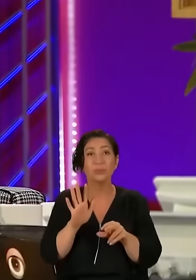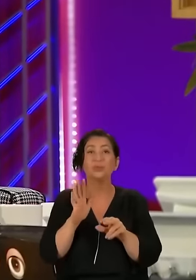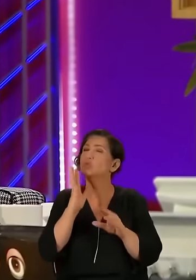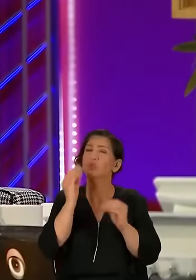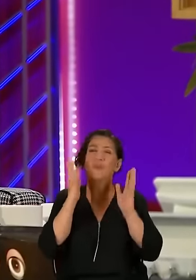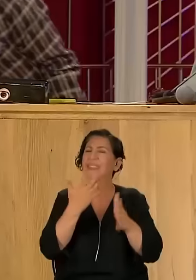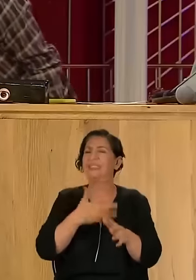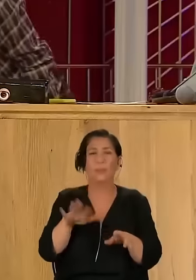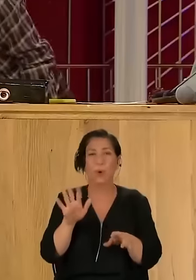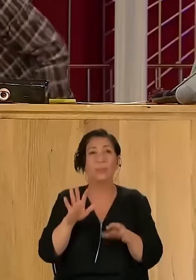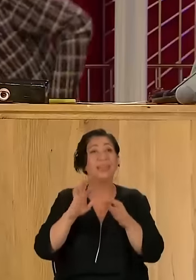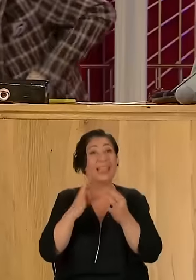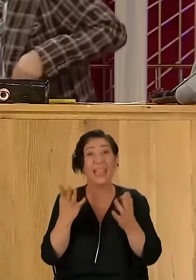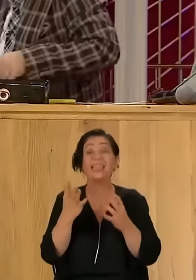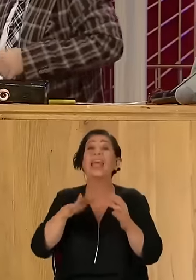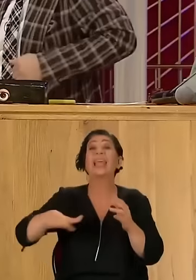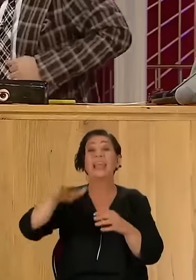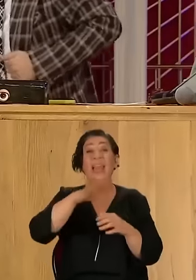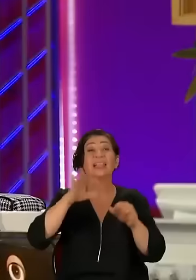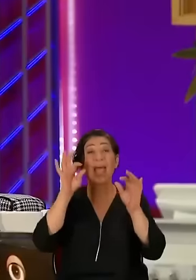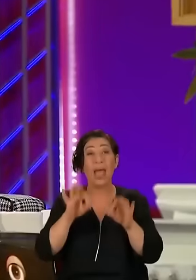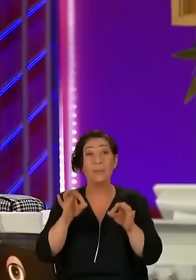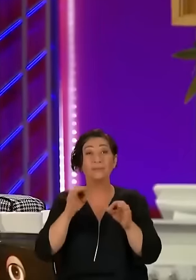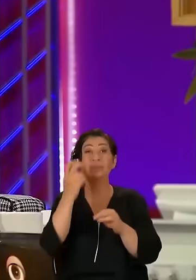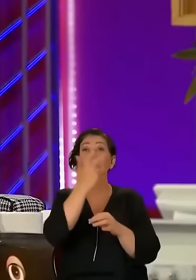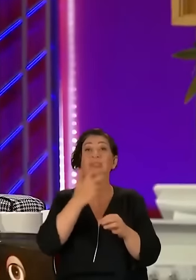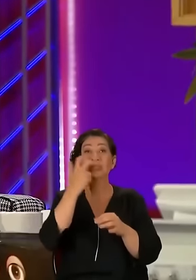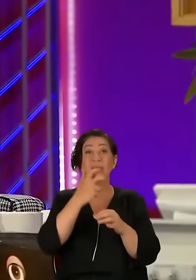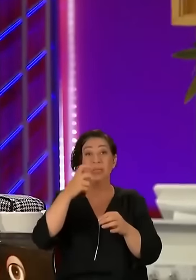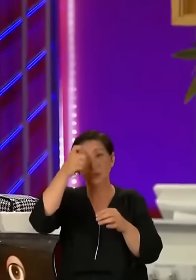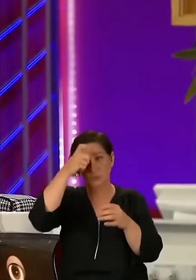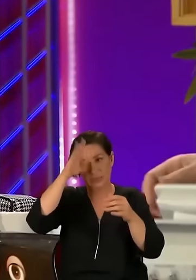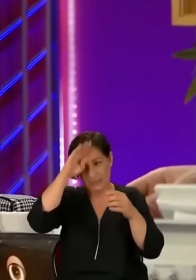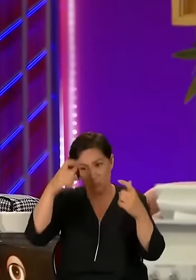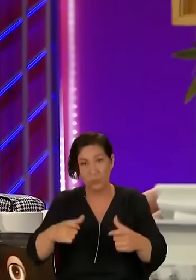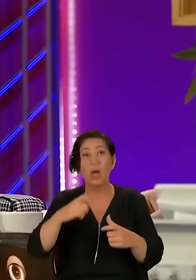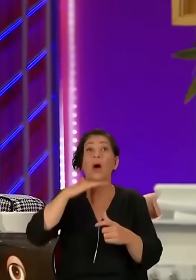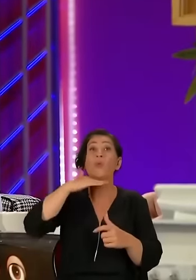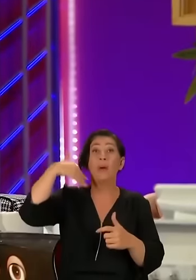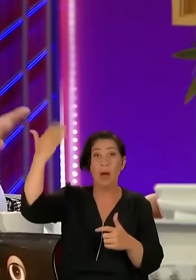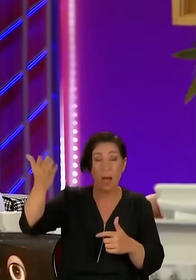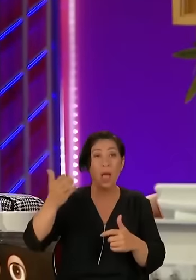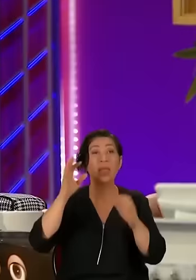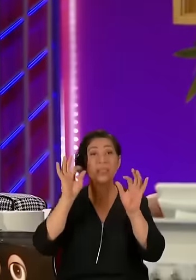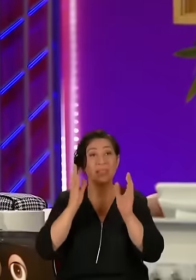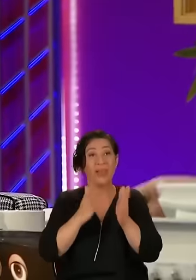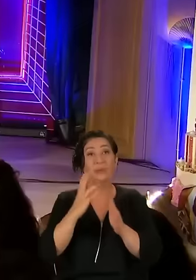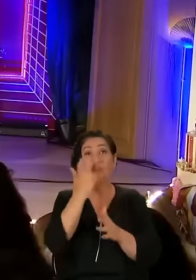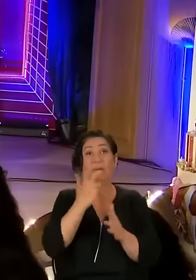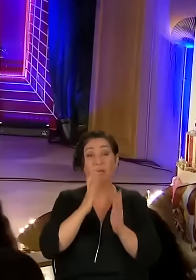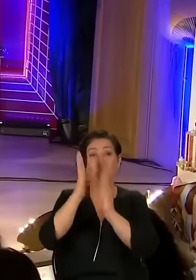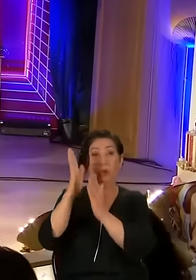Çok sevmiyorum. Çünkü genelde hep sahnem oluyor. Şehir içi, içinde, yurt dışında sürekli sahnem